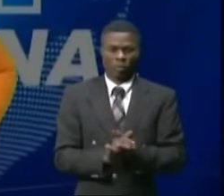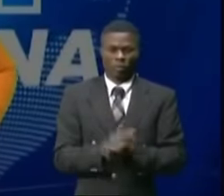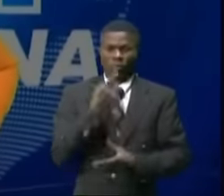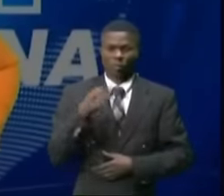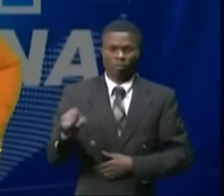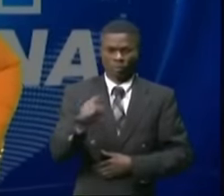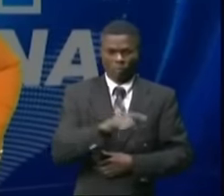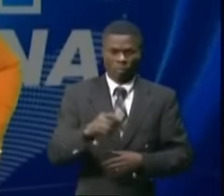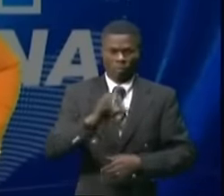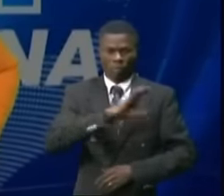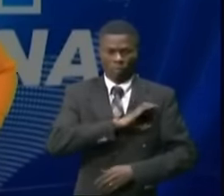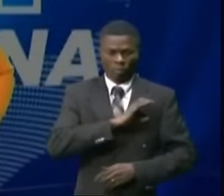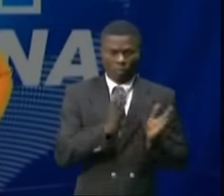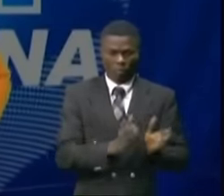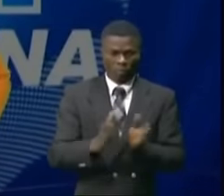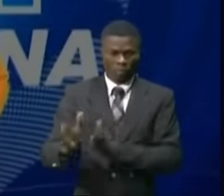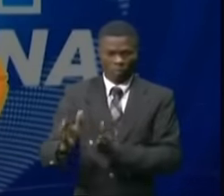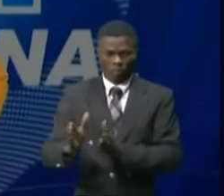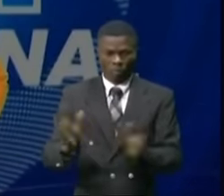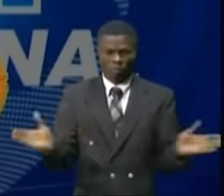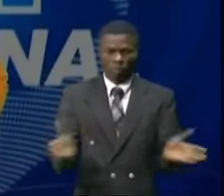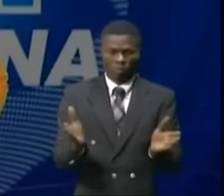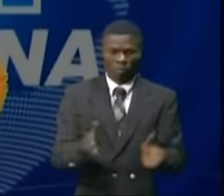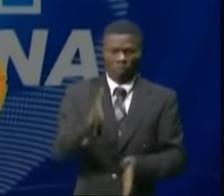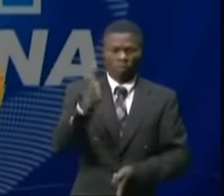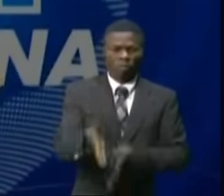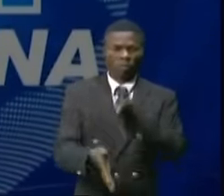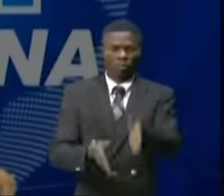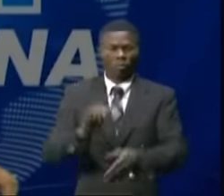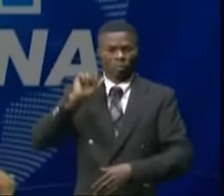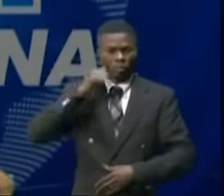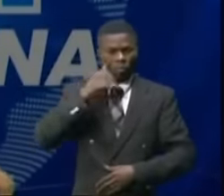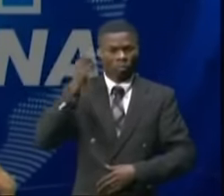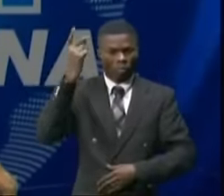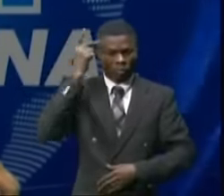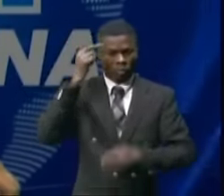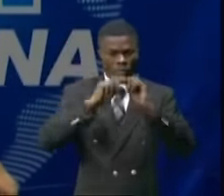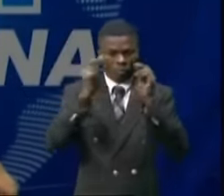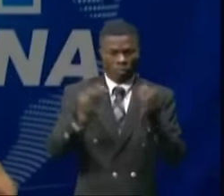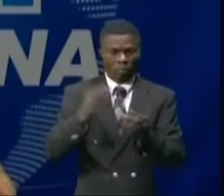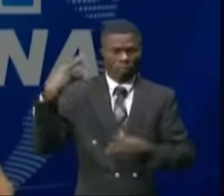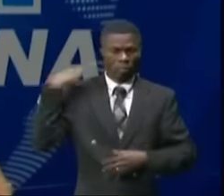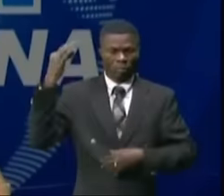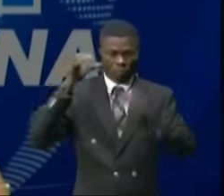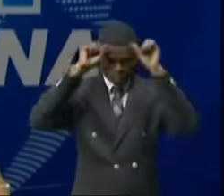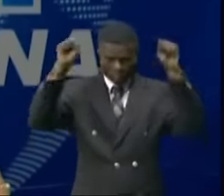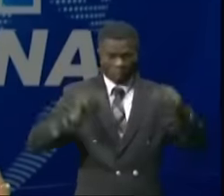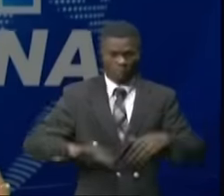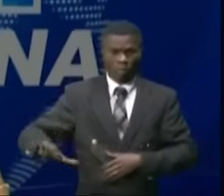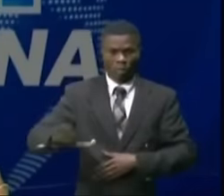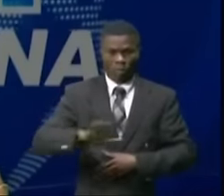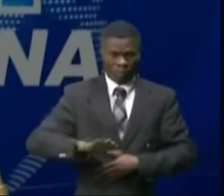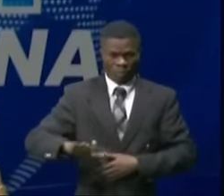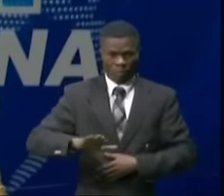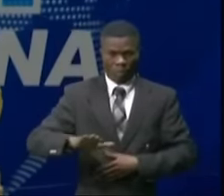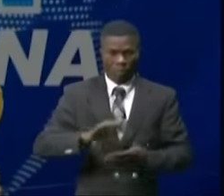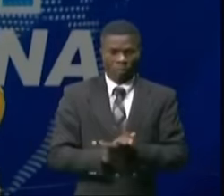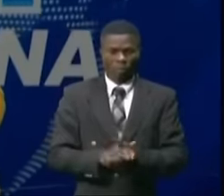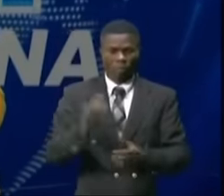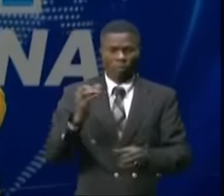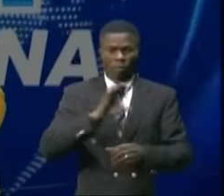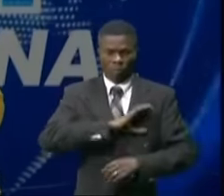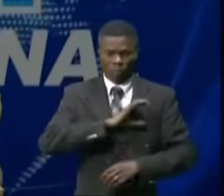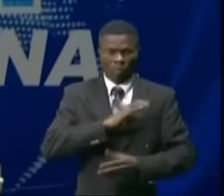Je l'ai dit à l'instant, la police se prépare à encadrer la marche projetée demain à Kinshasa par un groupe des candidats présidents de la République. Les